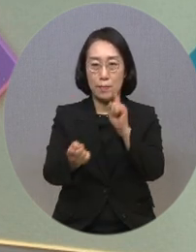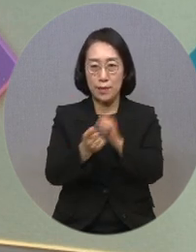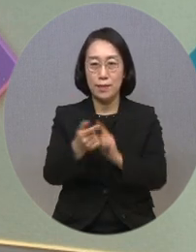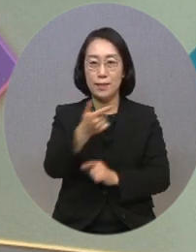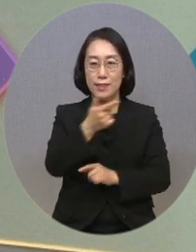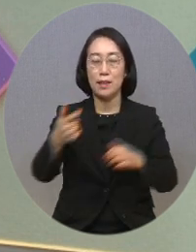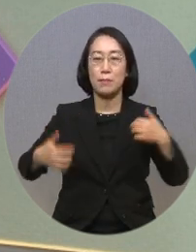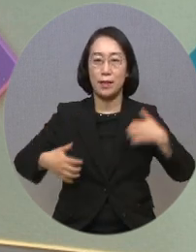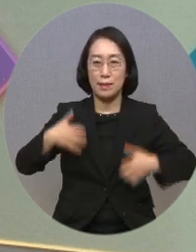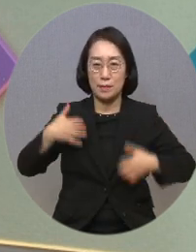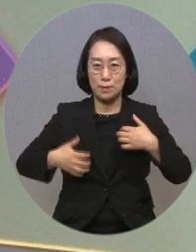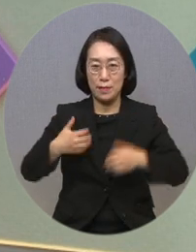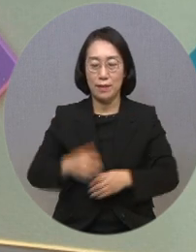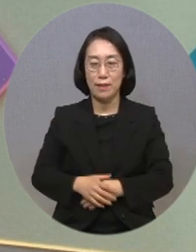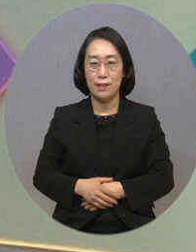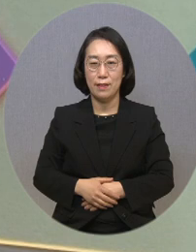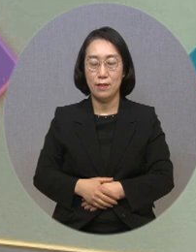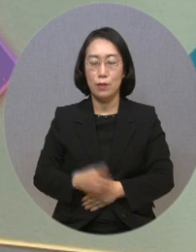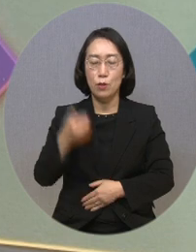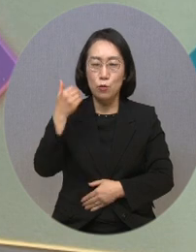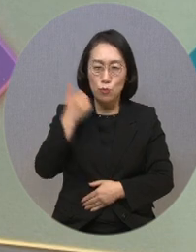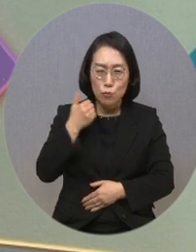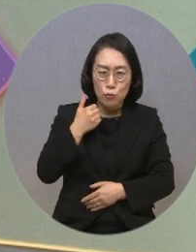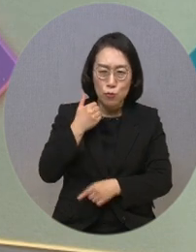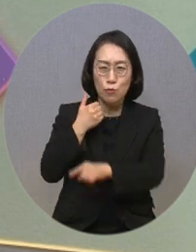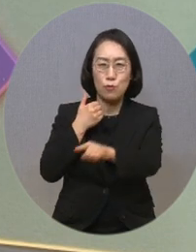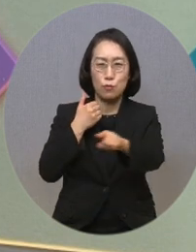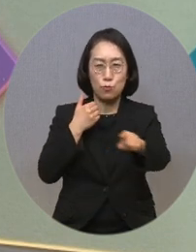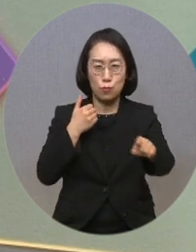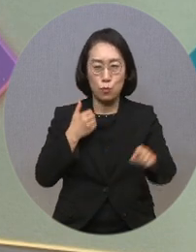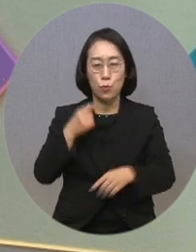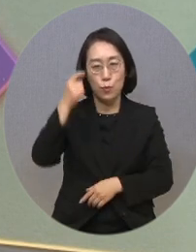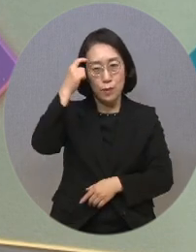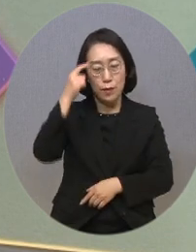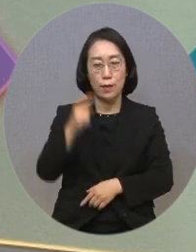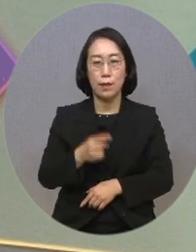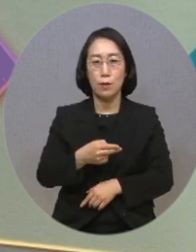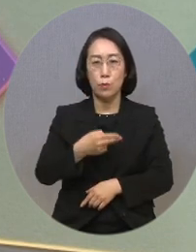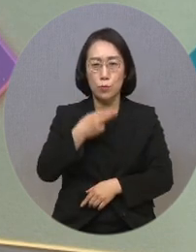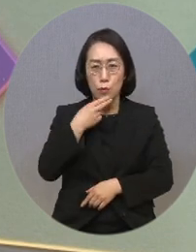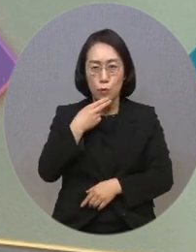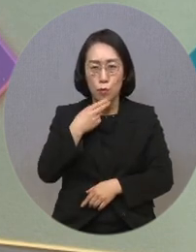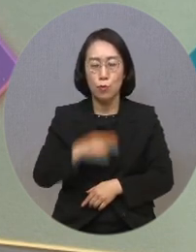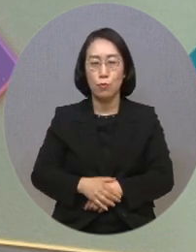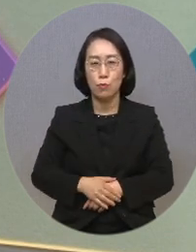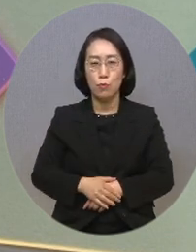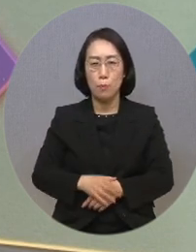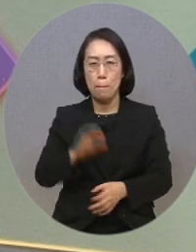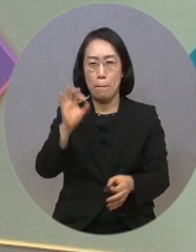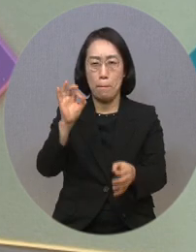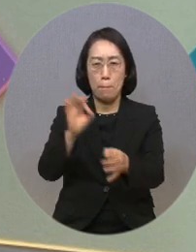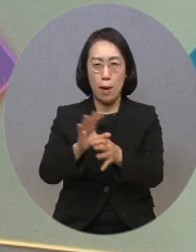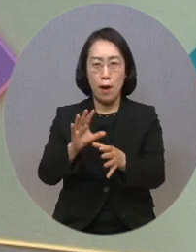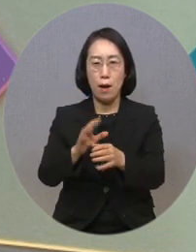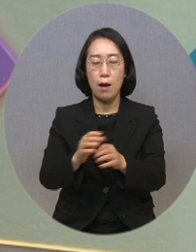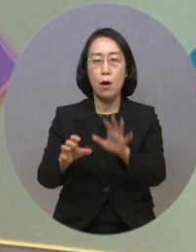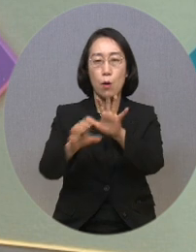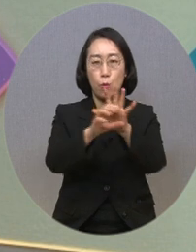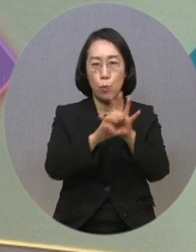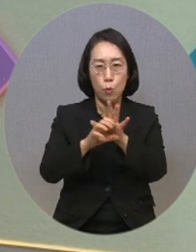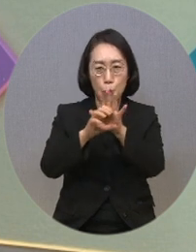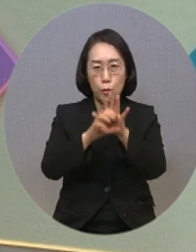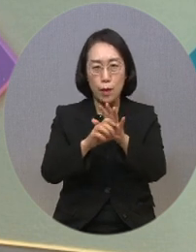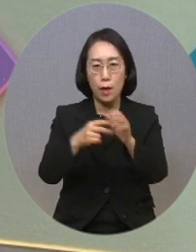반갑습니다. 어느 누구도 예상하지 못했던 코로나19가 2년 이상